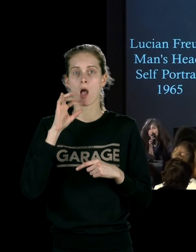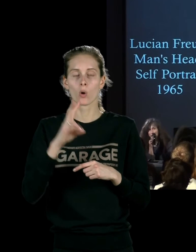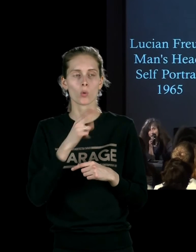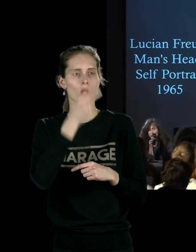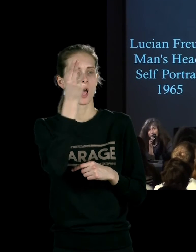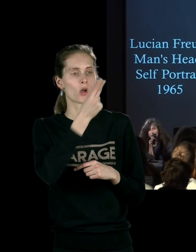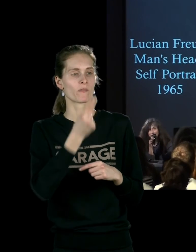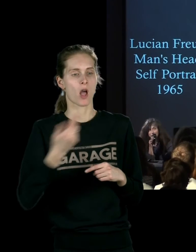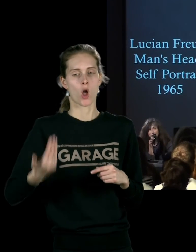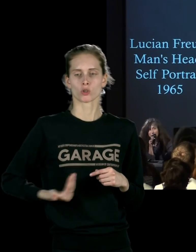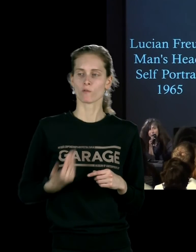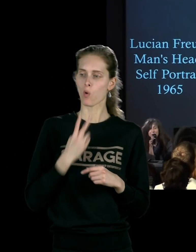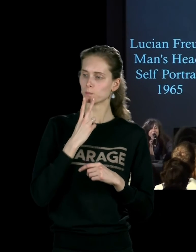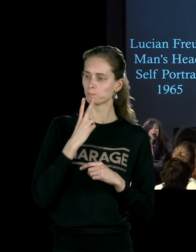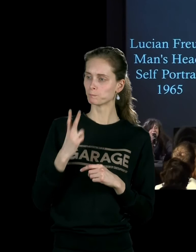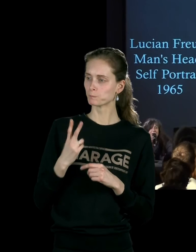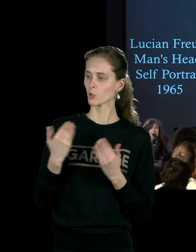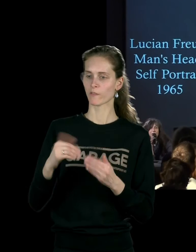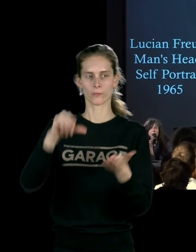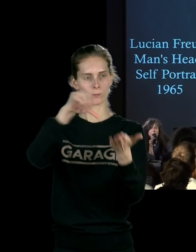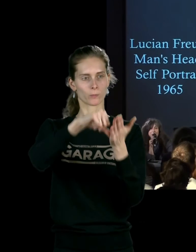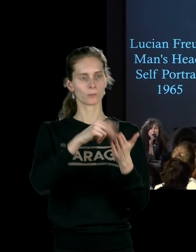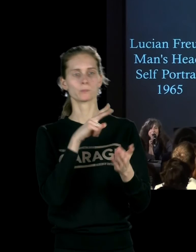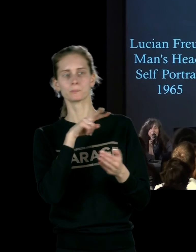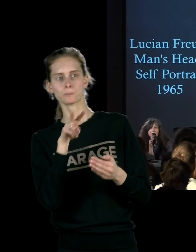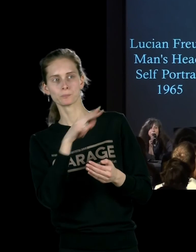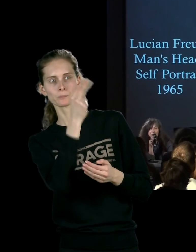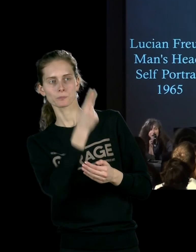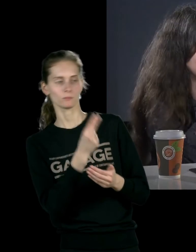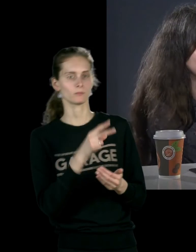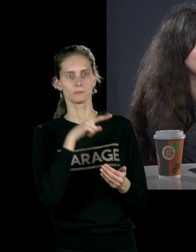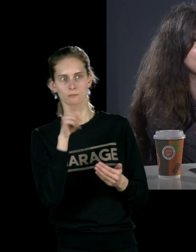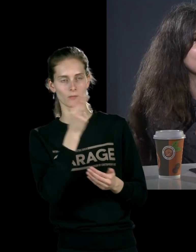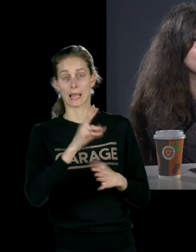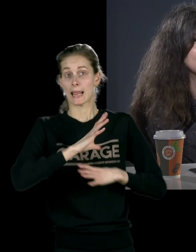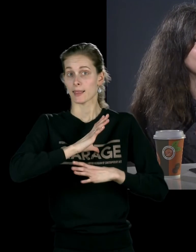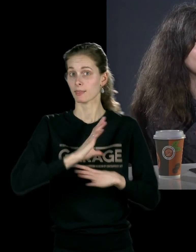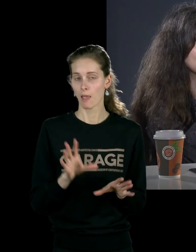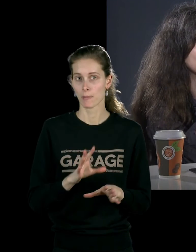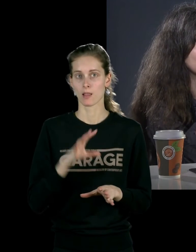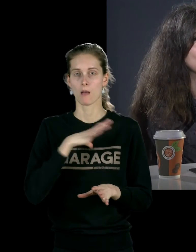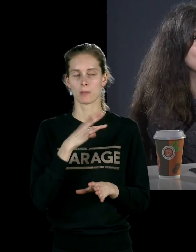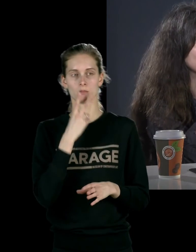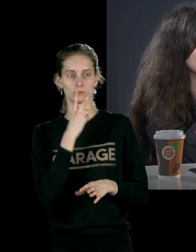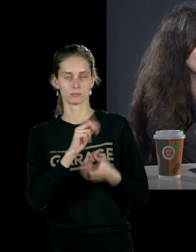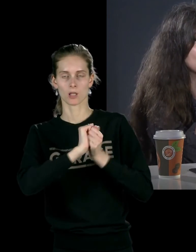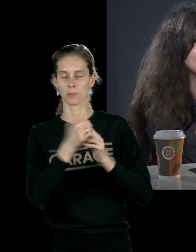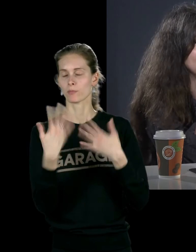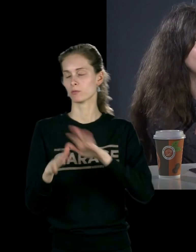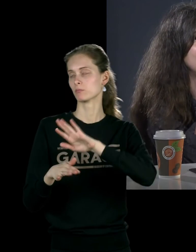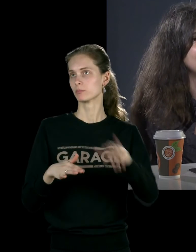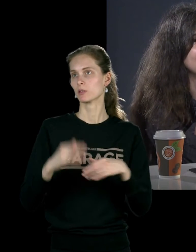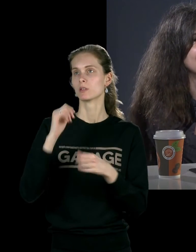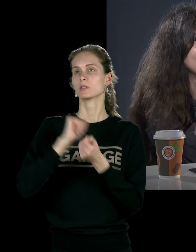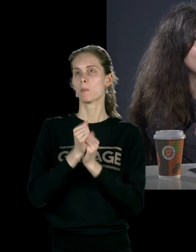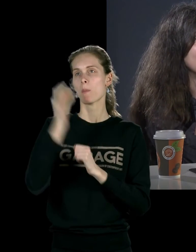его раздражало присутствие человека в мастерской. Рисовал он по памяти, поэтому он рисовал близких людей, потому что он хорошо помнил, как устроены